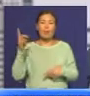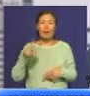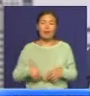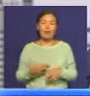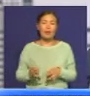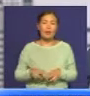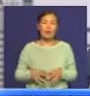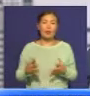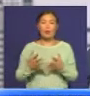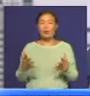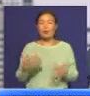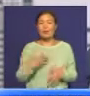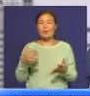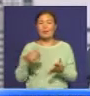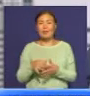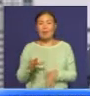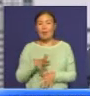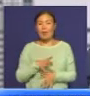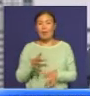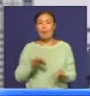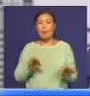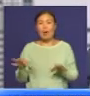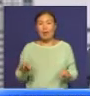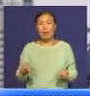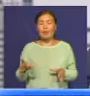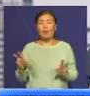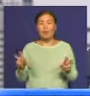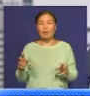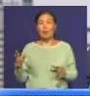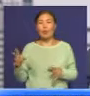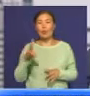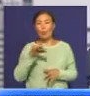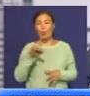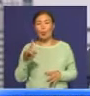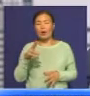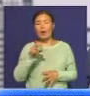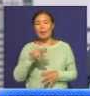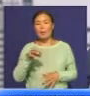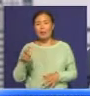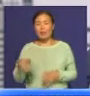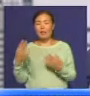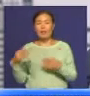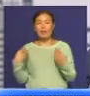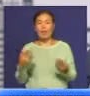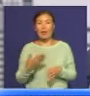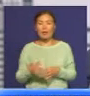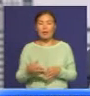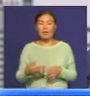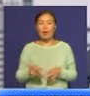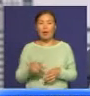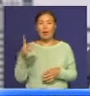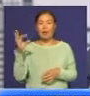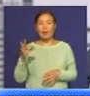Вы, наверное, в курсе, что мы создали проект под названием «Норкапитал», который выдает кредит под